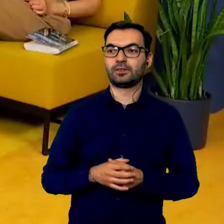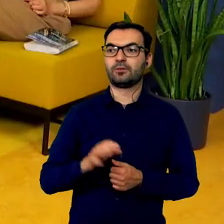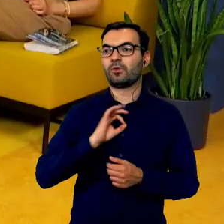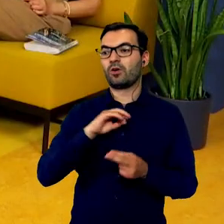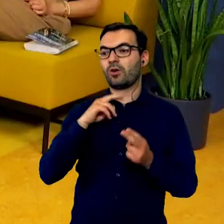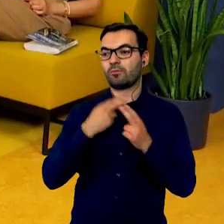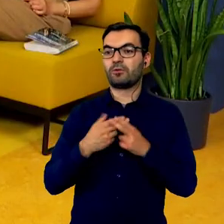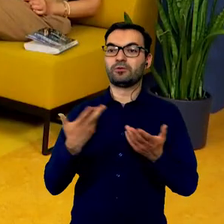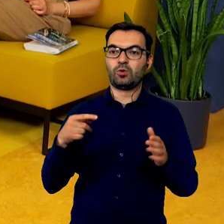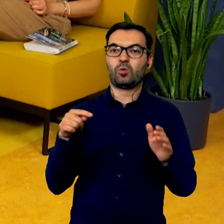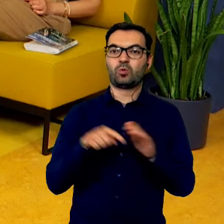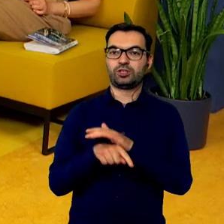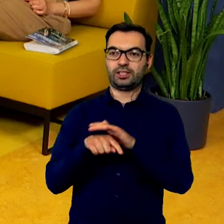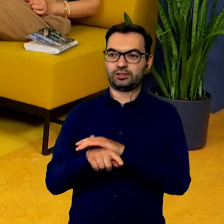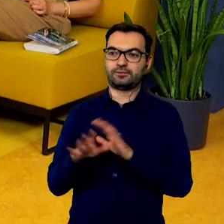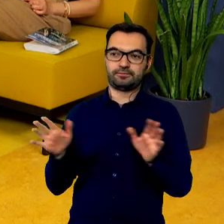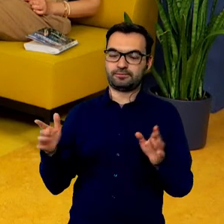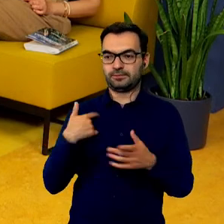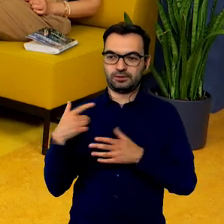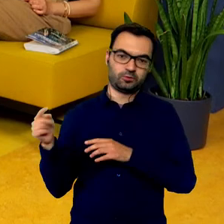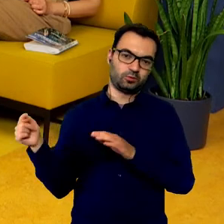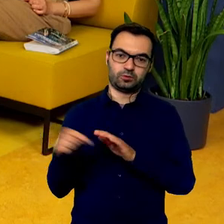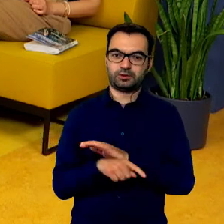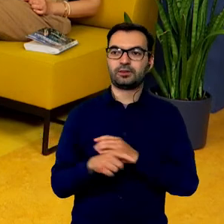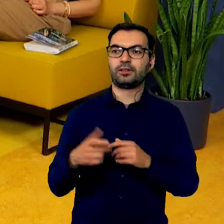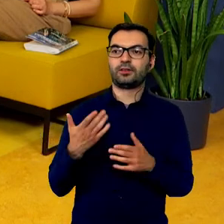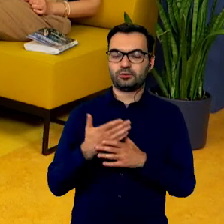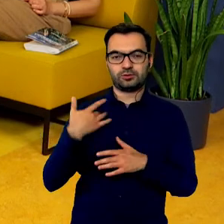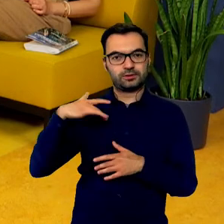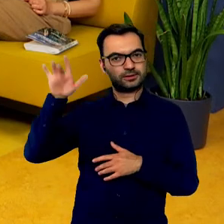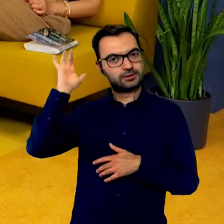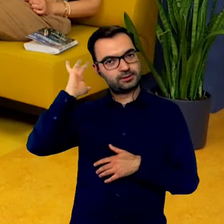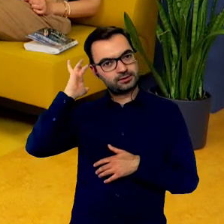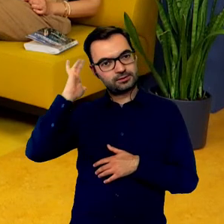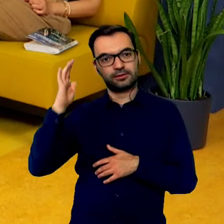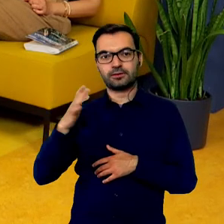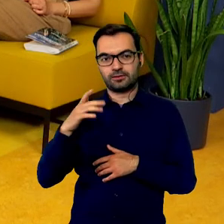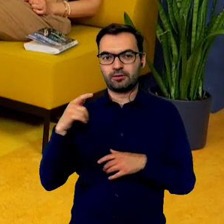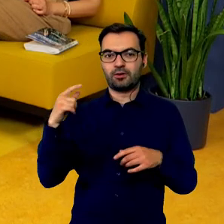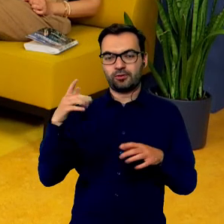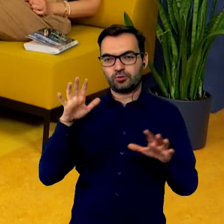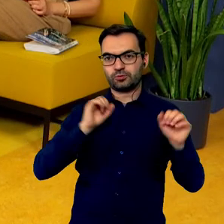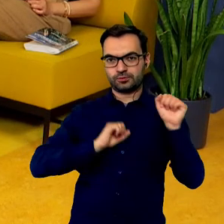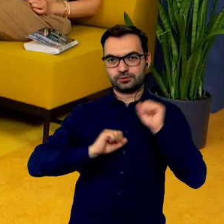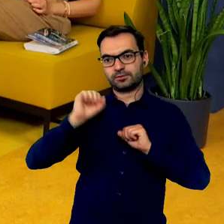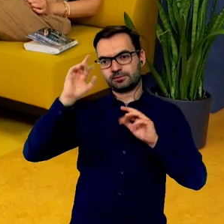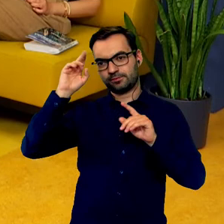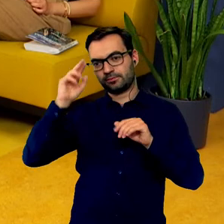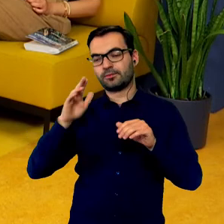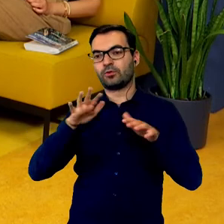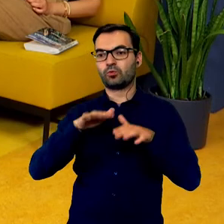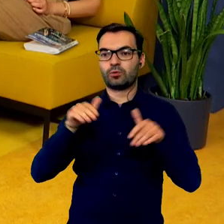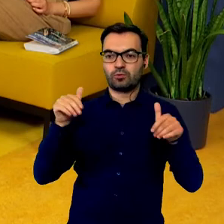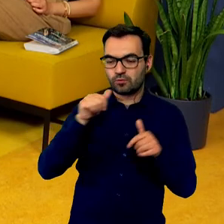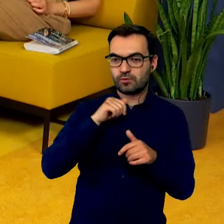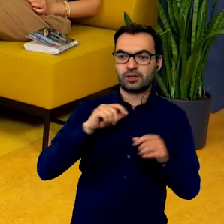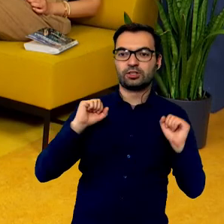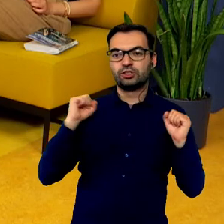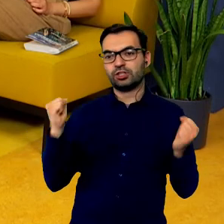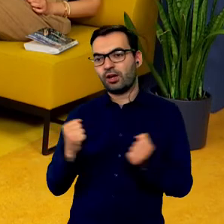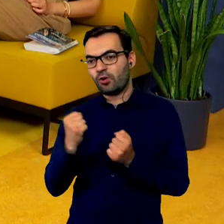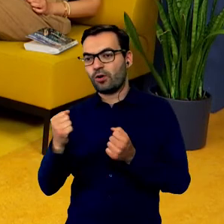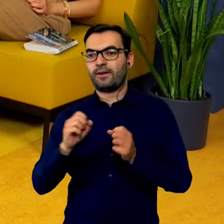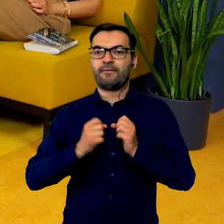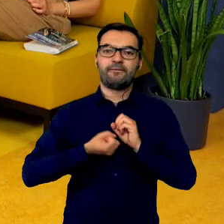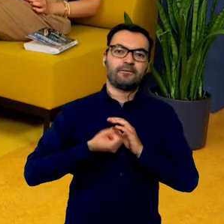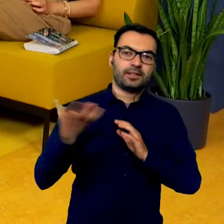Moją odpowiedzią była ucieczka, bo wyćwiczyłam już wiele rzeczy, wiele możliwości i działania,